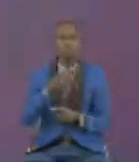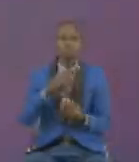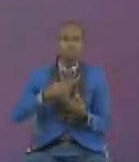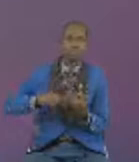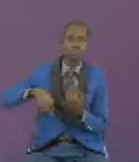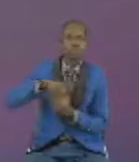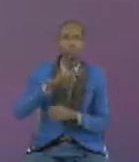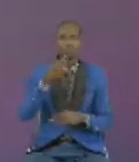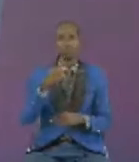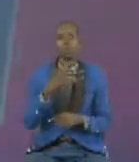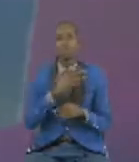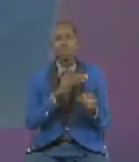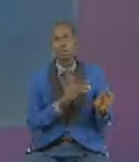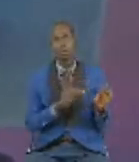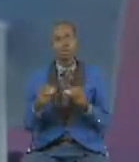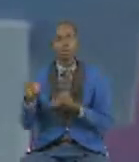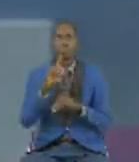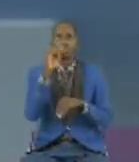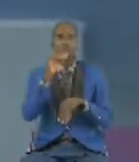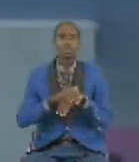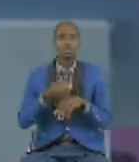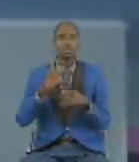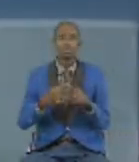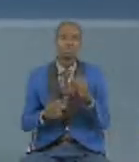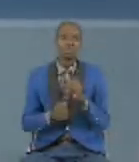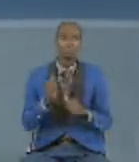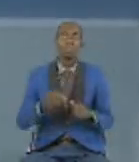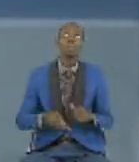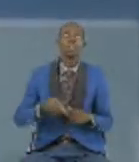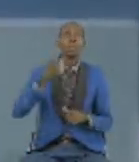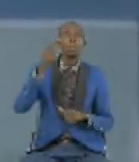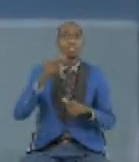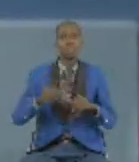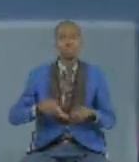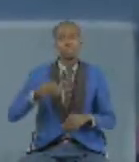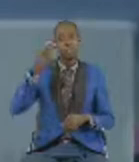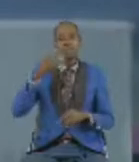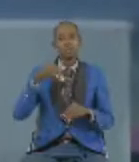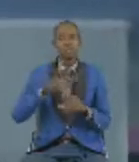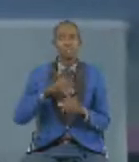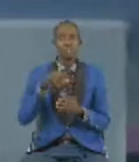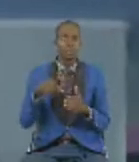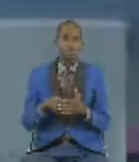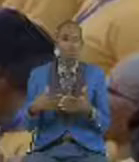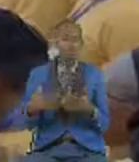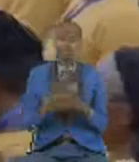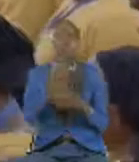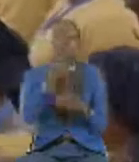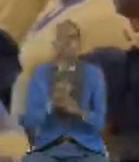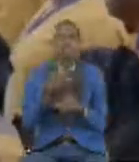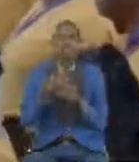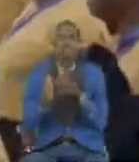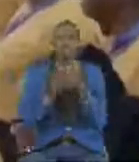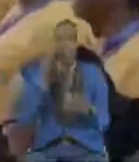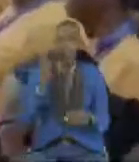transforme et vous fasse avancer pour de grandes hauteurs dans cette nouvelle année au nom de